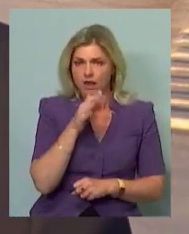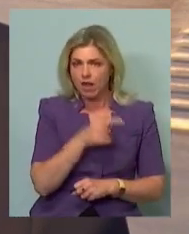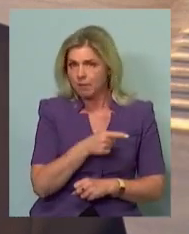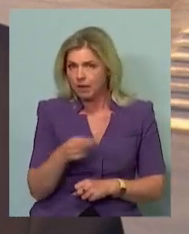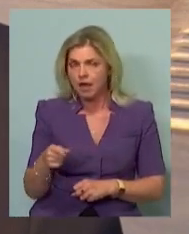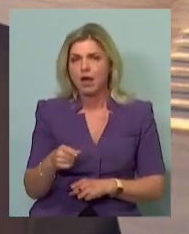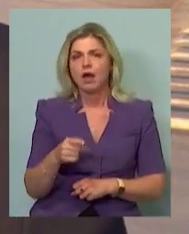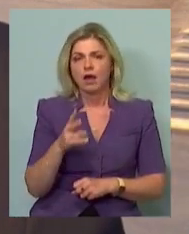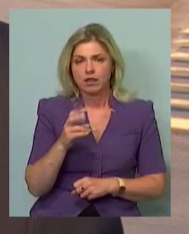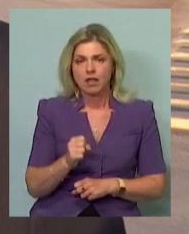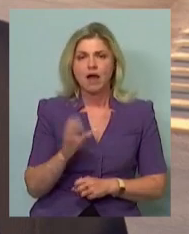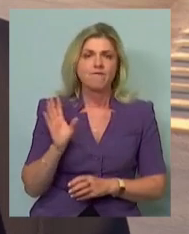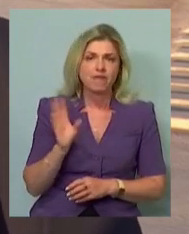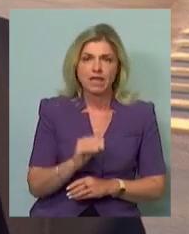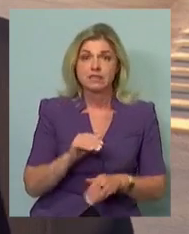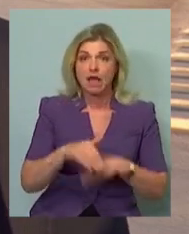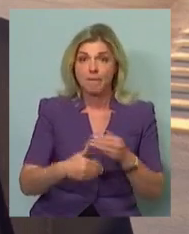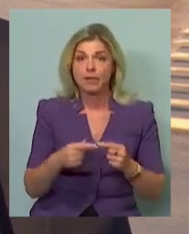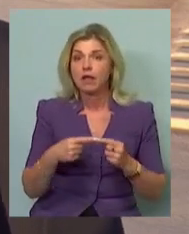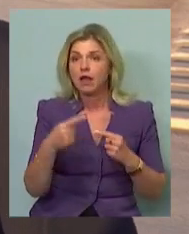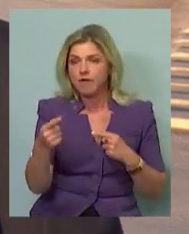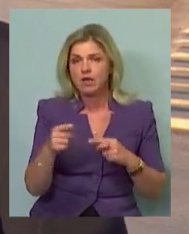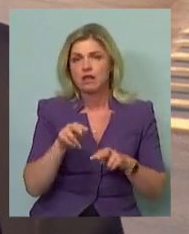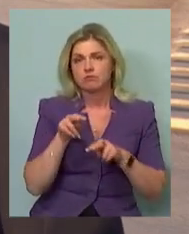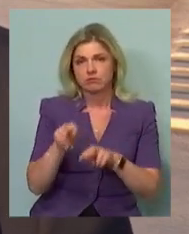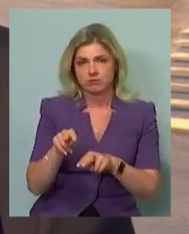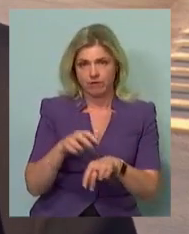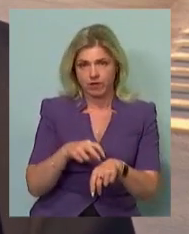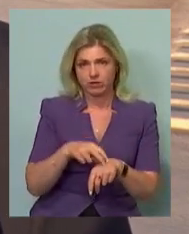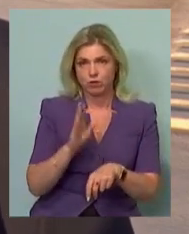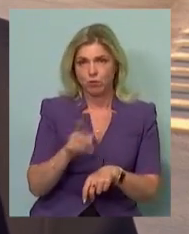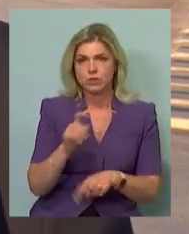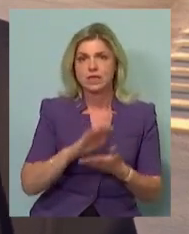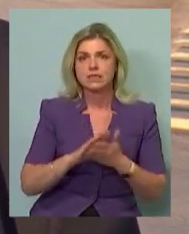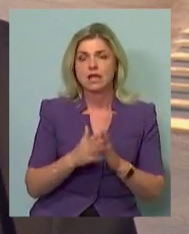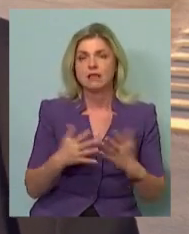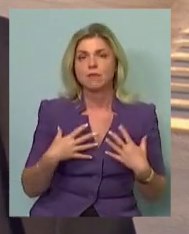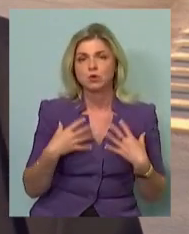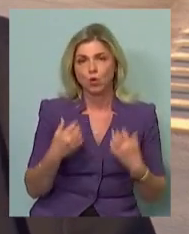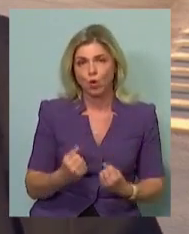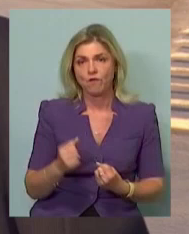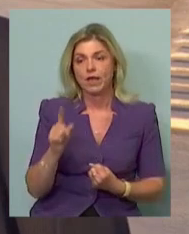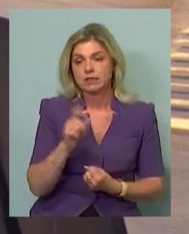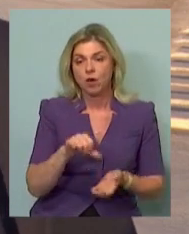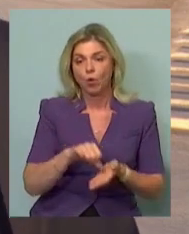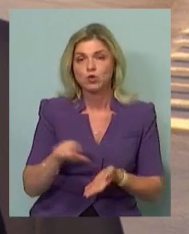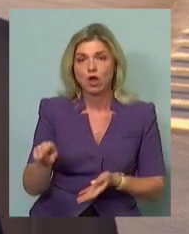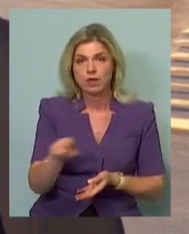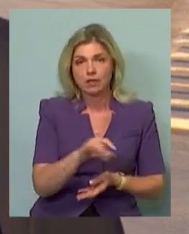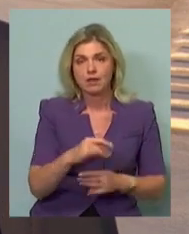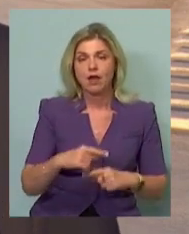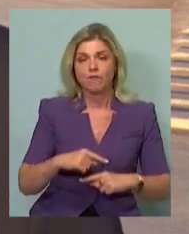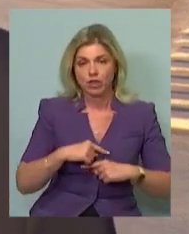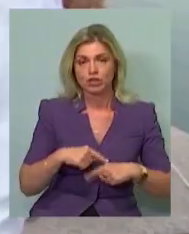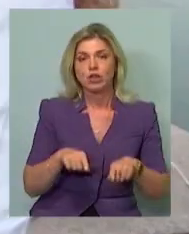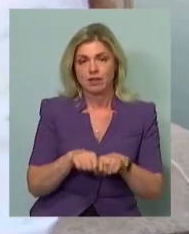протязі всього запливу слідкувати за станом здоров'я, слідкувати за учасниками і в кінці вже на фініші будемо теж